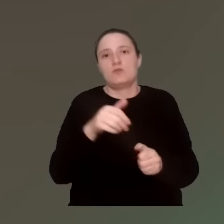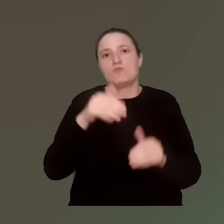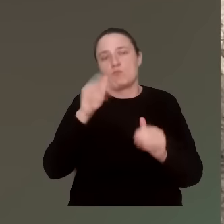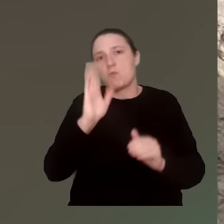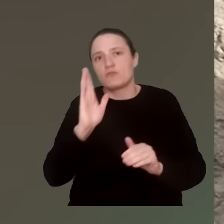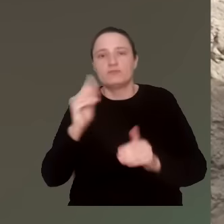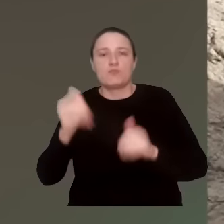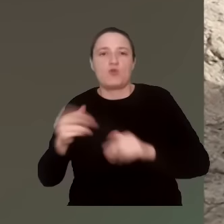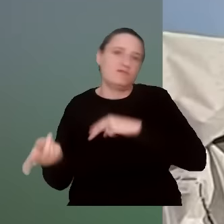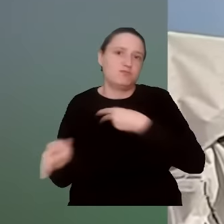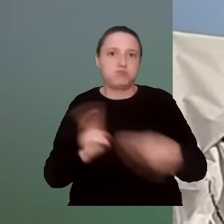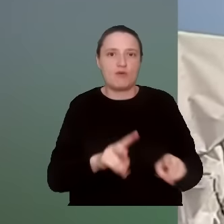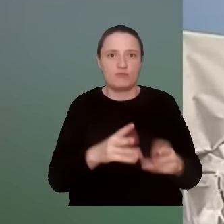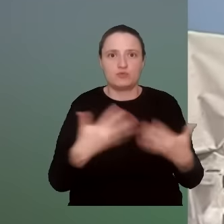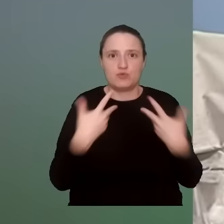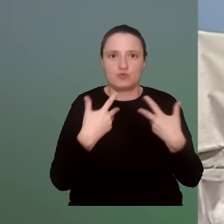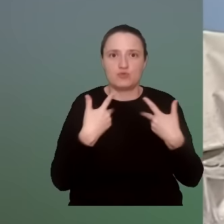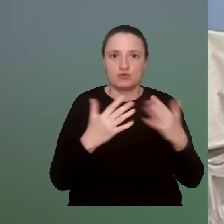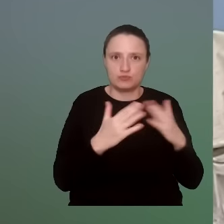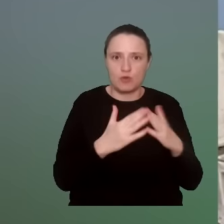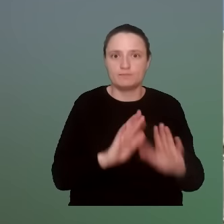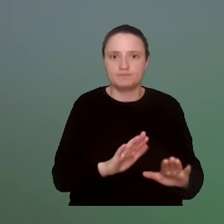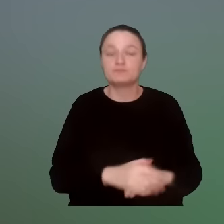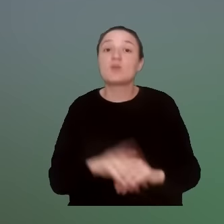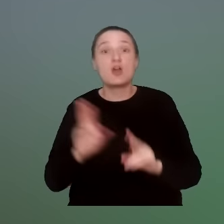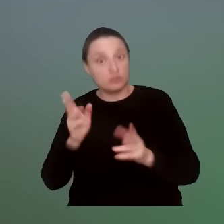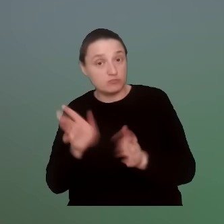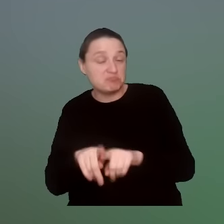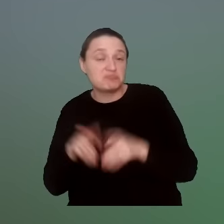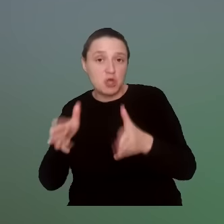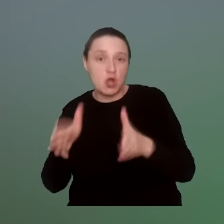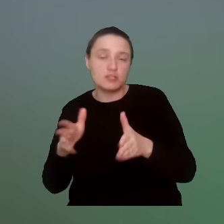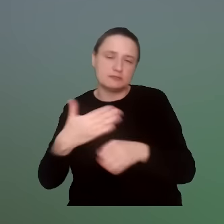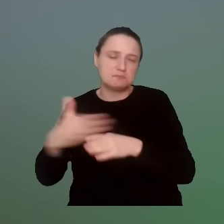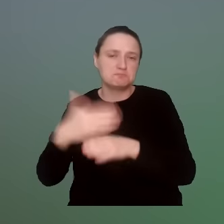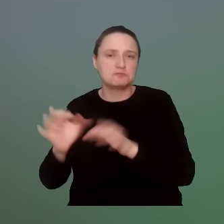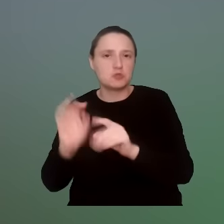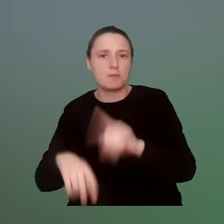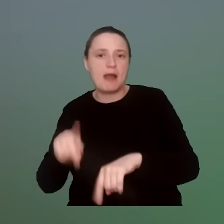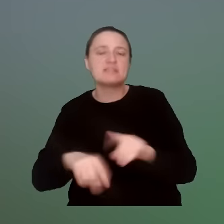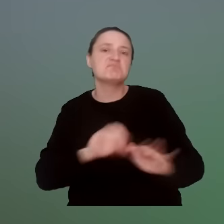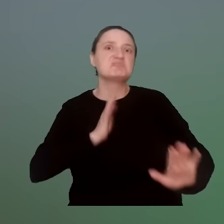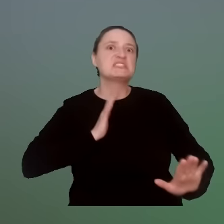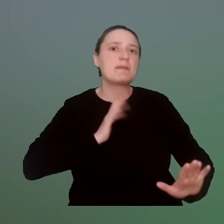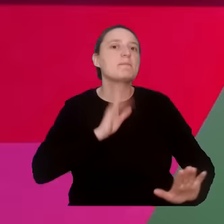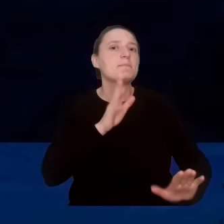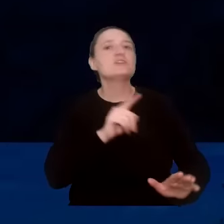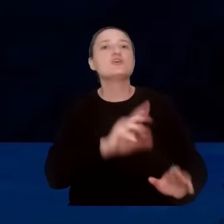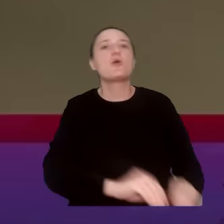Wybudowania mogli bezpiecznie wrócić do domów. Ruch na drogach został w pełni wznowiony. Niewybuch został zabezpieczony i zostanie zneutralizowany na